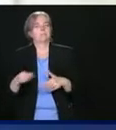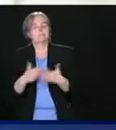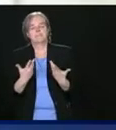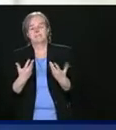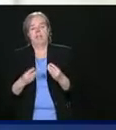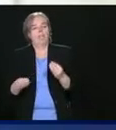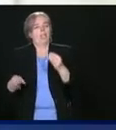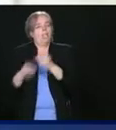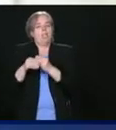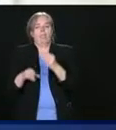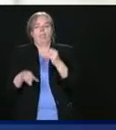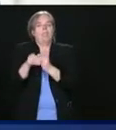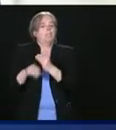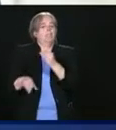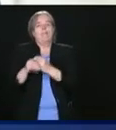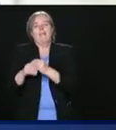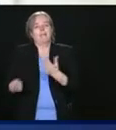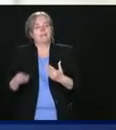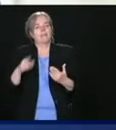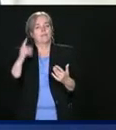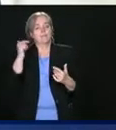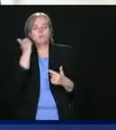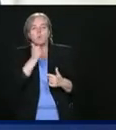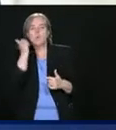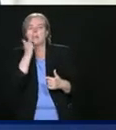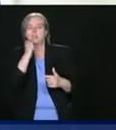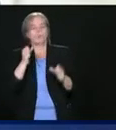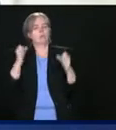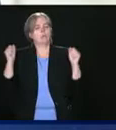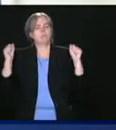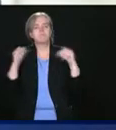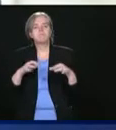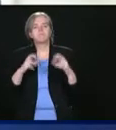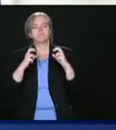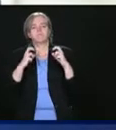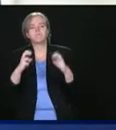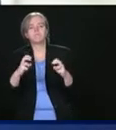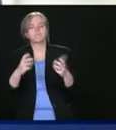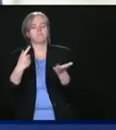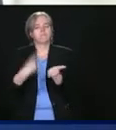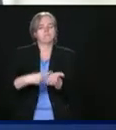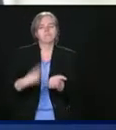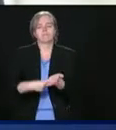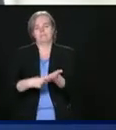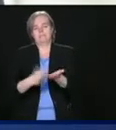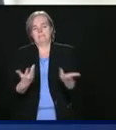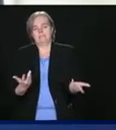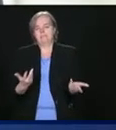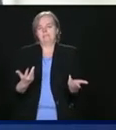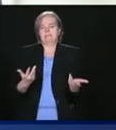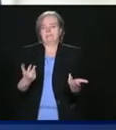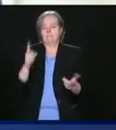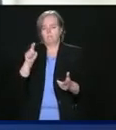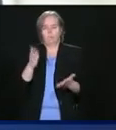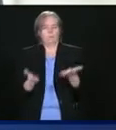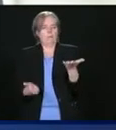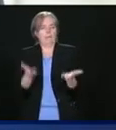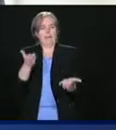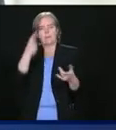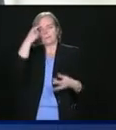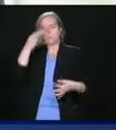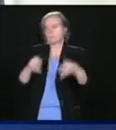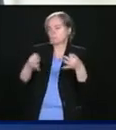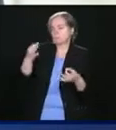toujours de siéger davantage au Parlement et je pense que cela contrevient au principe de santé publique et on tente de trouver